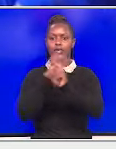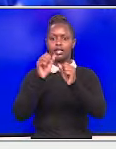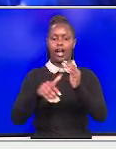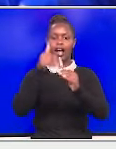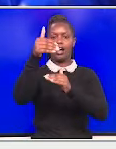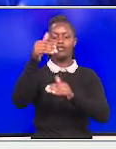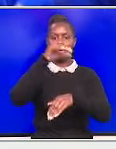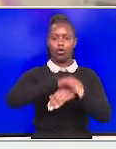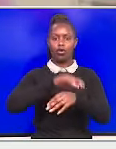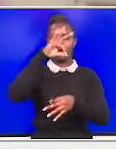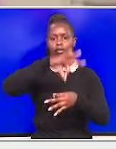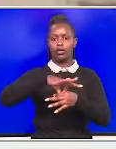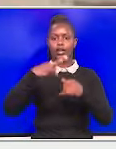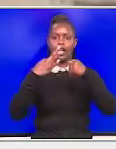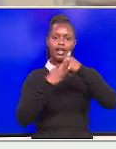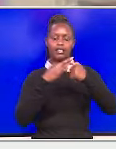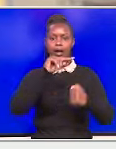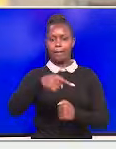kupata kura milioni